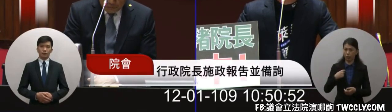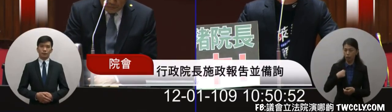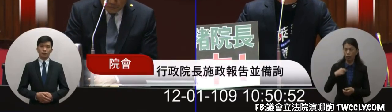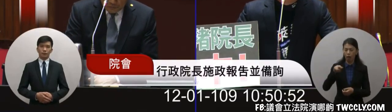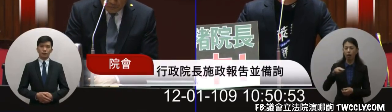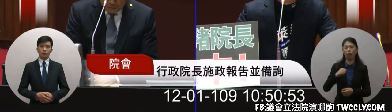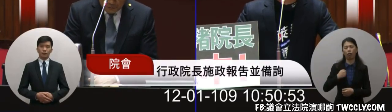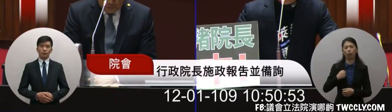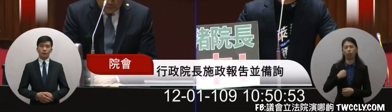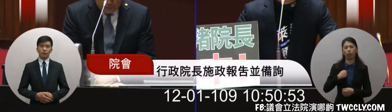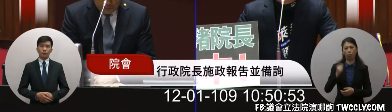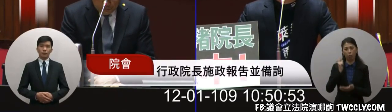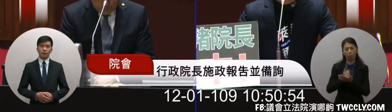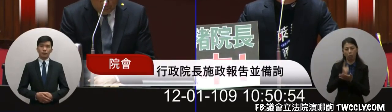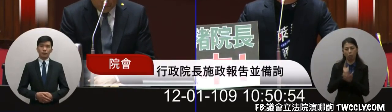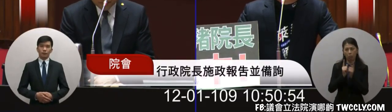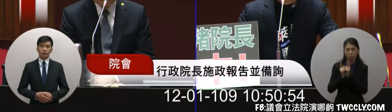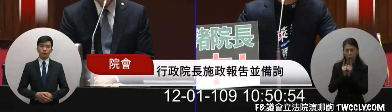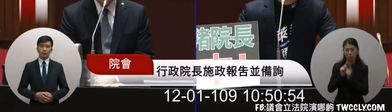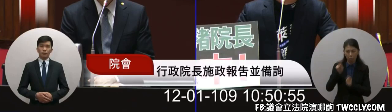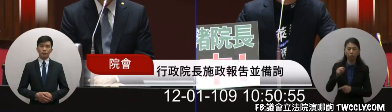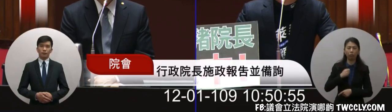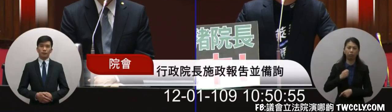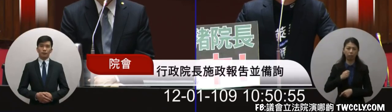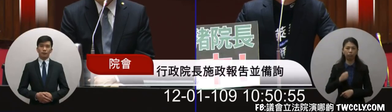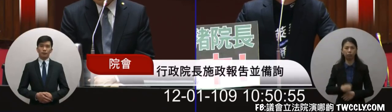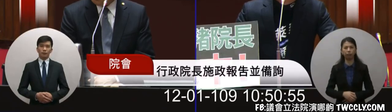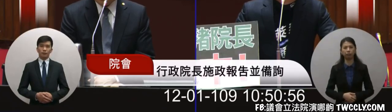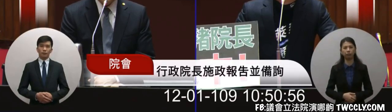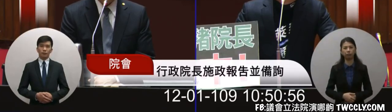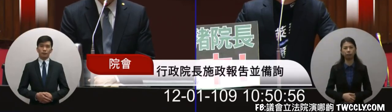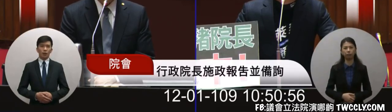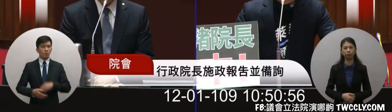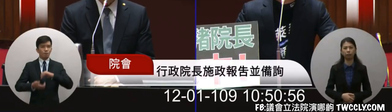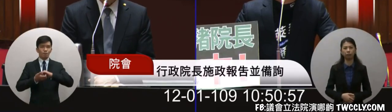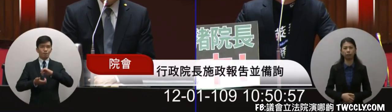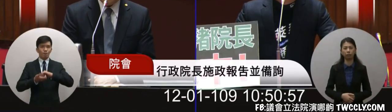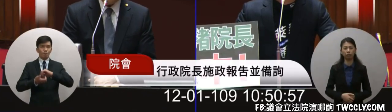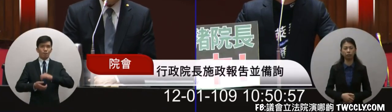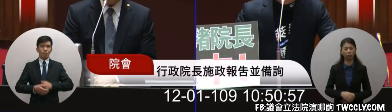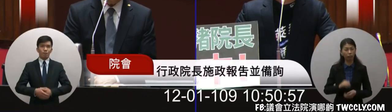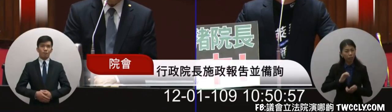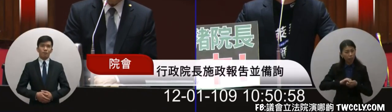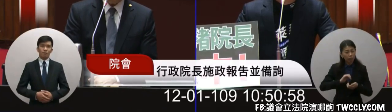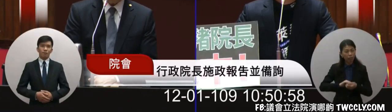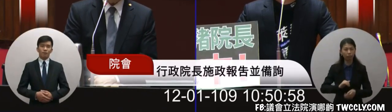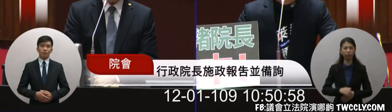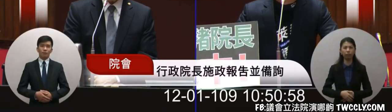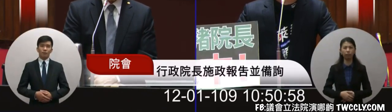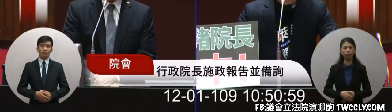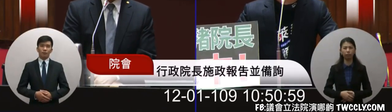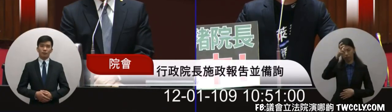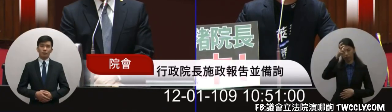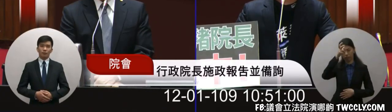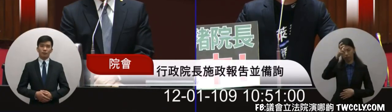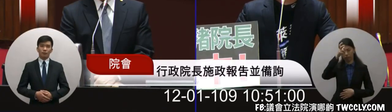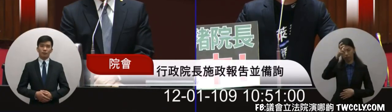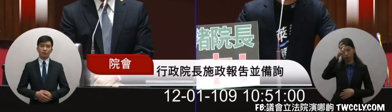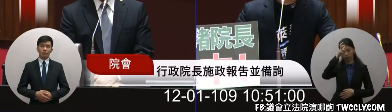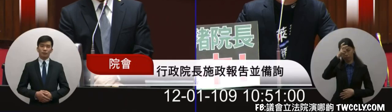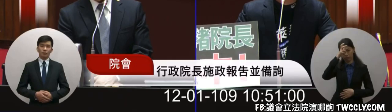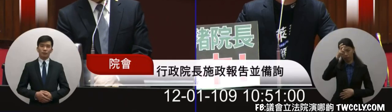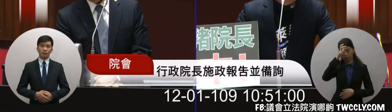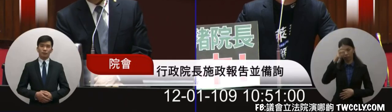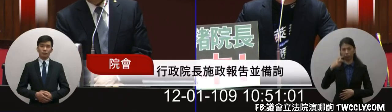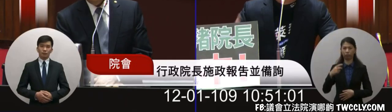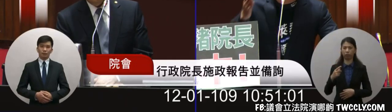您应该每天朝夕相处，您应该都认得出来嘛？ 不一定， 不一定啊。但是基本上警官队陪同您